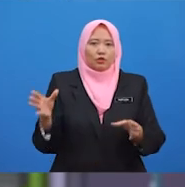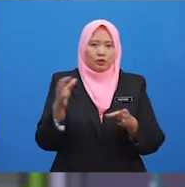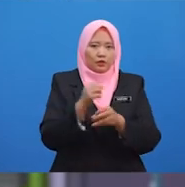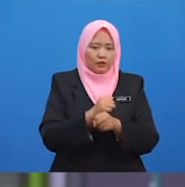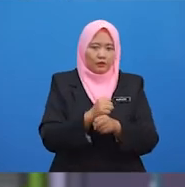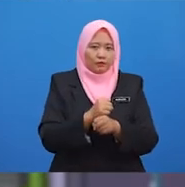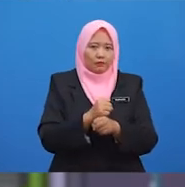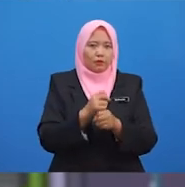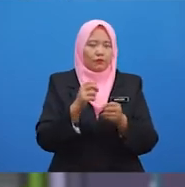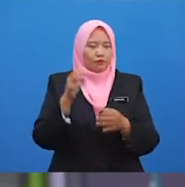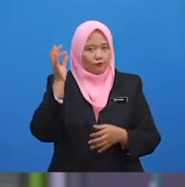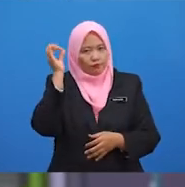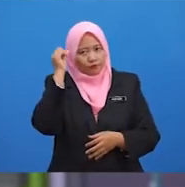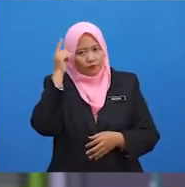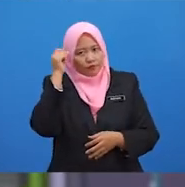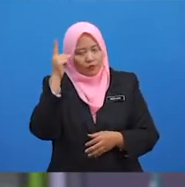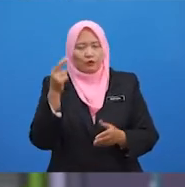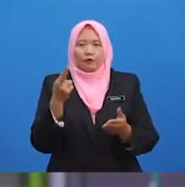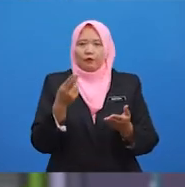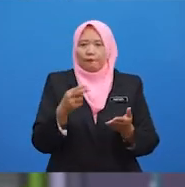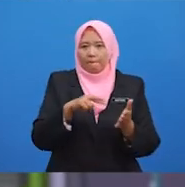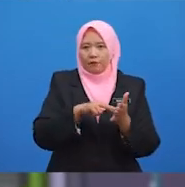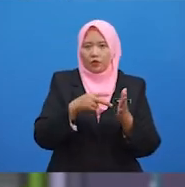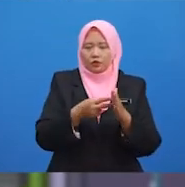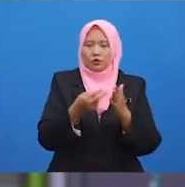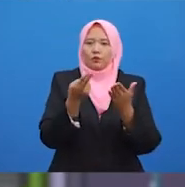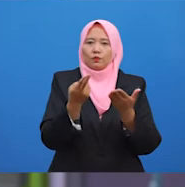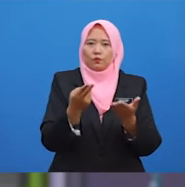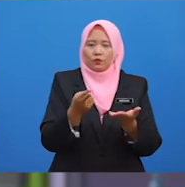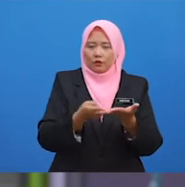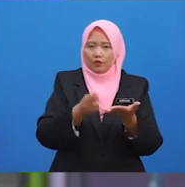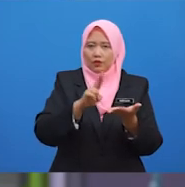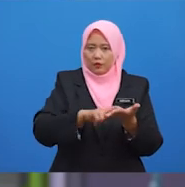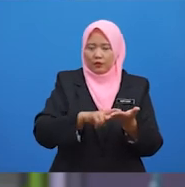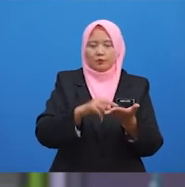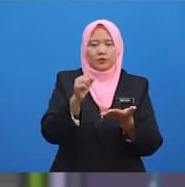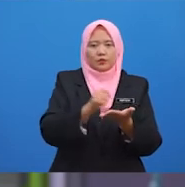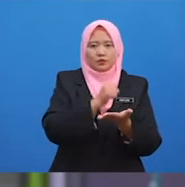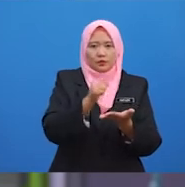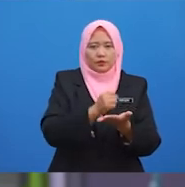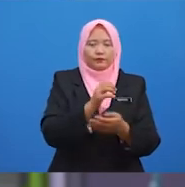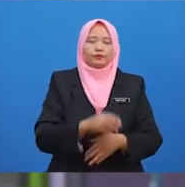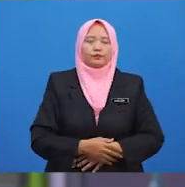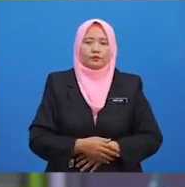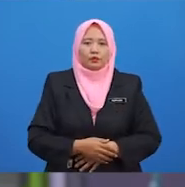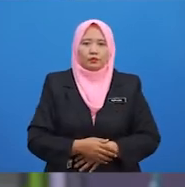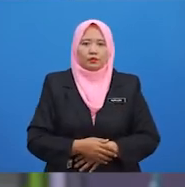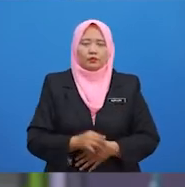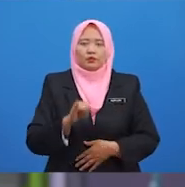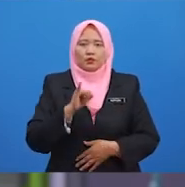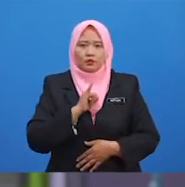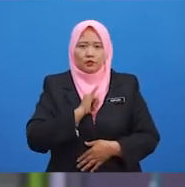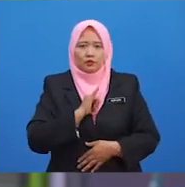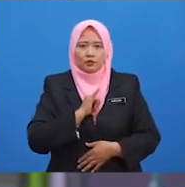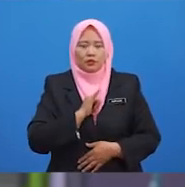rangkap sajak dengan jelas. Cikgu percaya murid-murid juga dapat menghuraikan tema